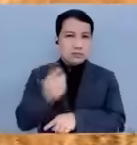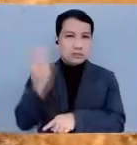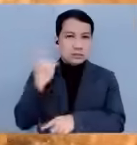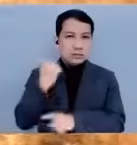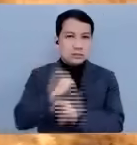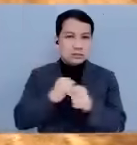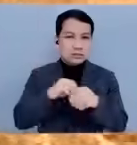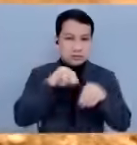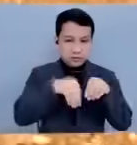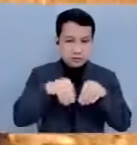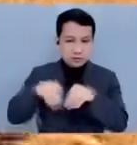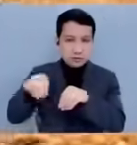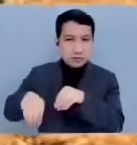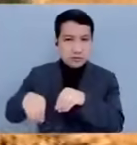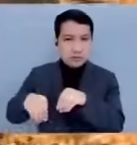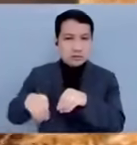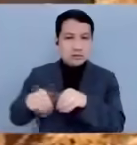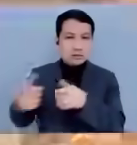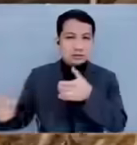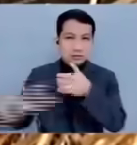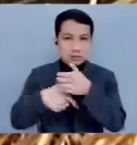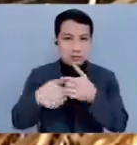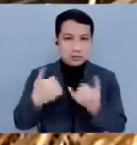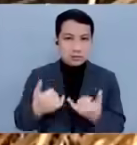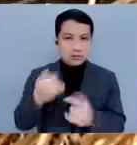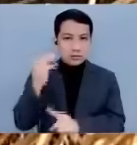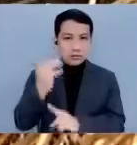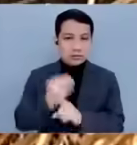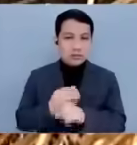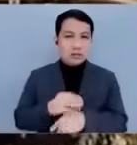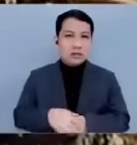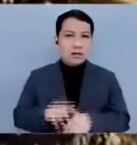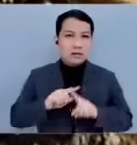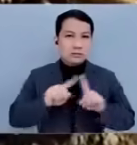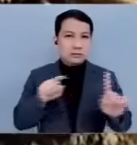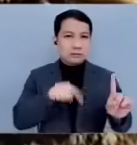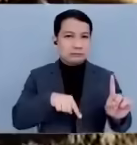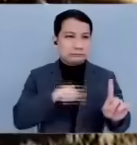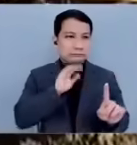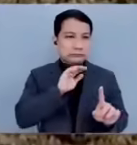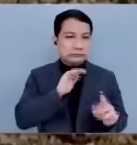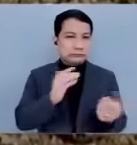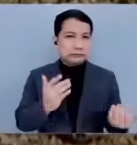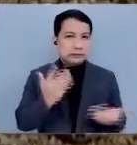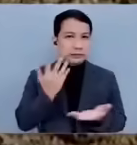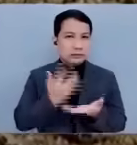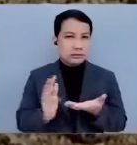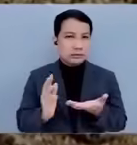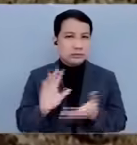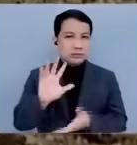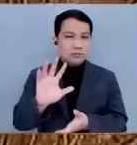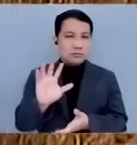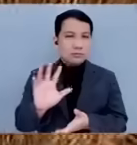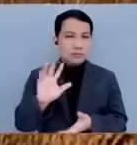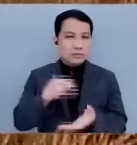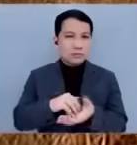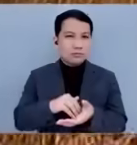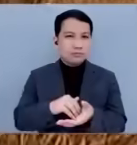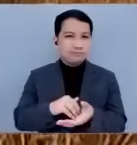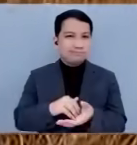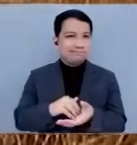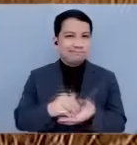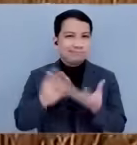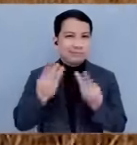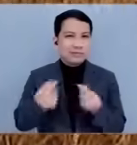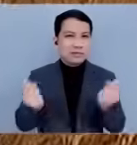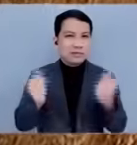palay na dapat aanihin na ngayong Marso. Pero ang pinagpaguran at ginastusan na higit 50,000 piso, naglahong parang